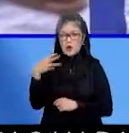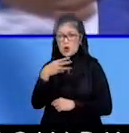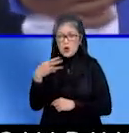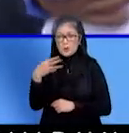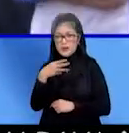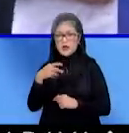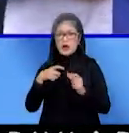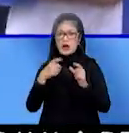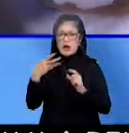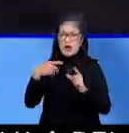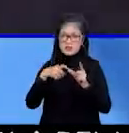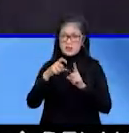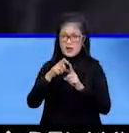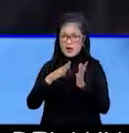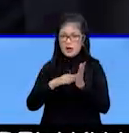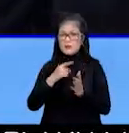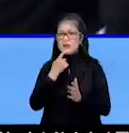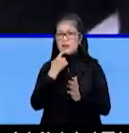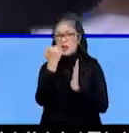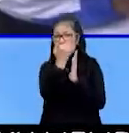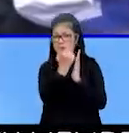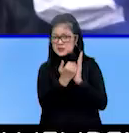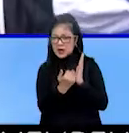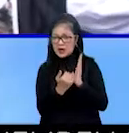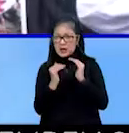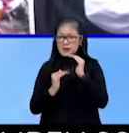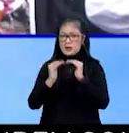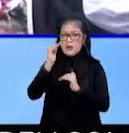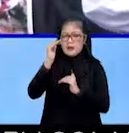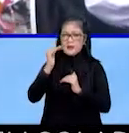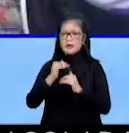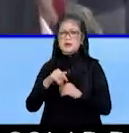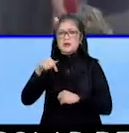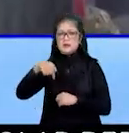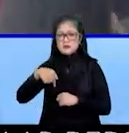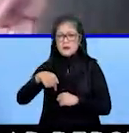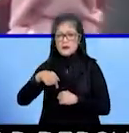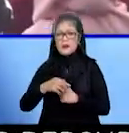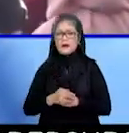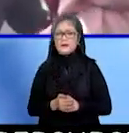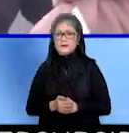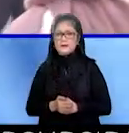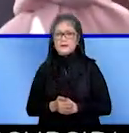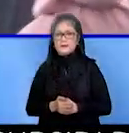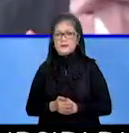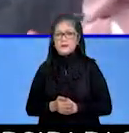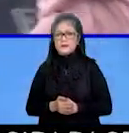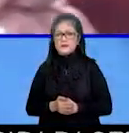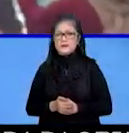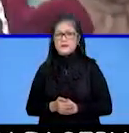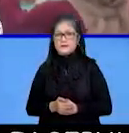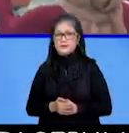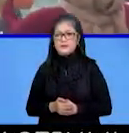juga menteri lainnya terkait dengan kebijakan kenaikan harga bahan bakar minyak ini. Dan juga berdasarkan penuturan dari Said